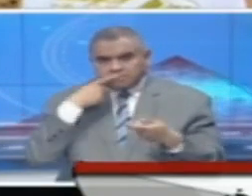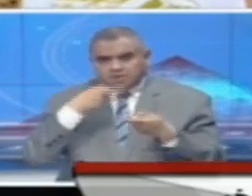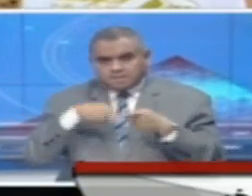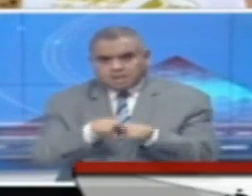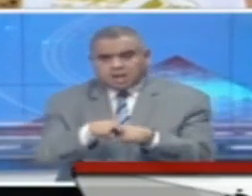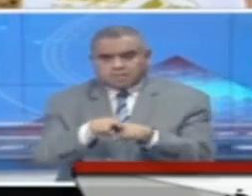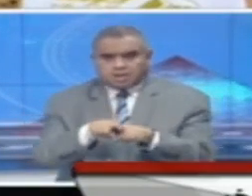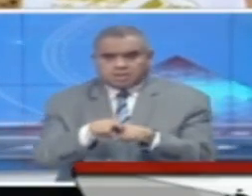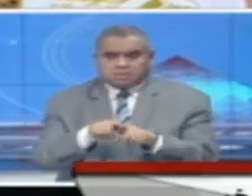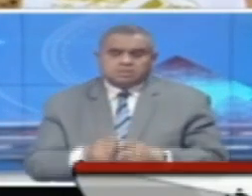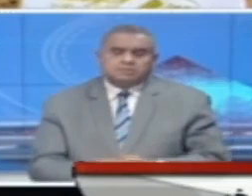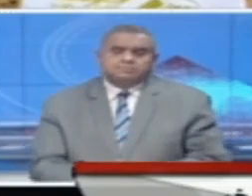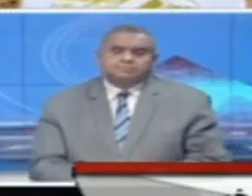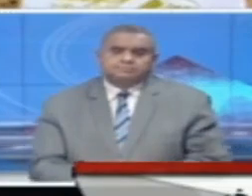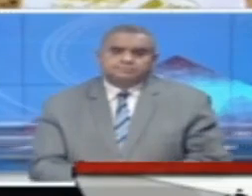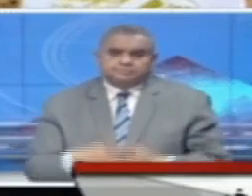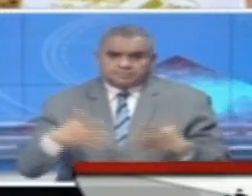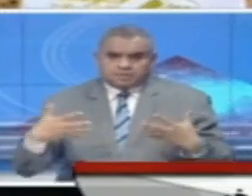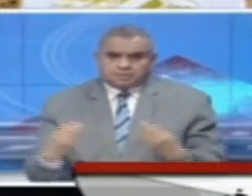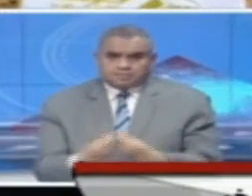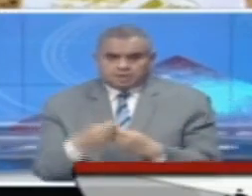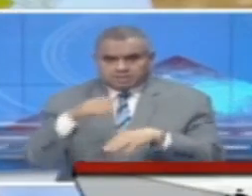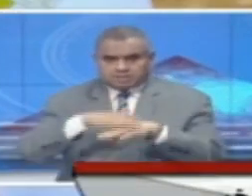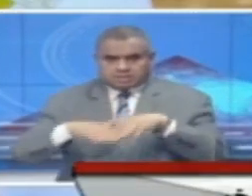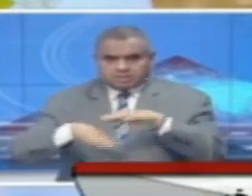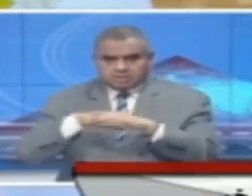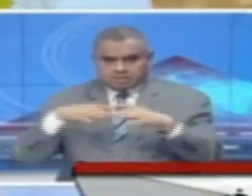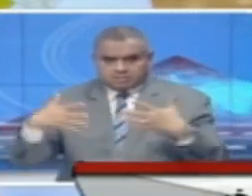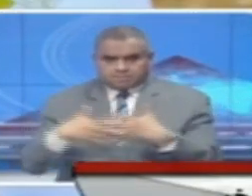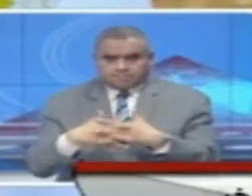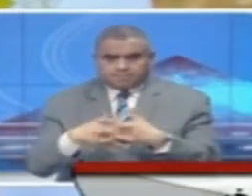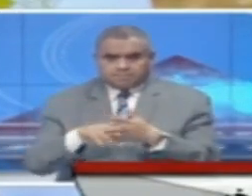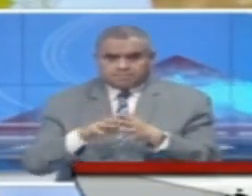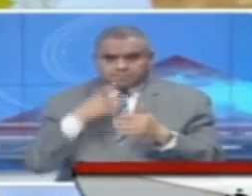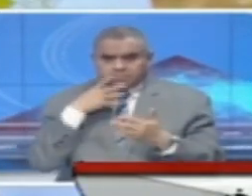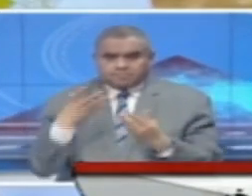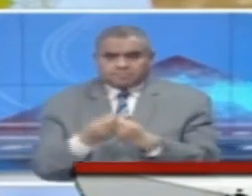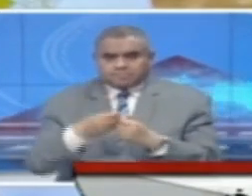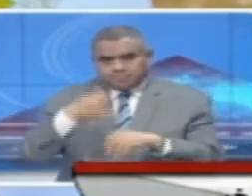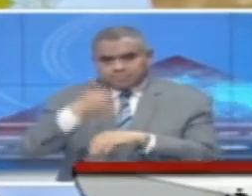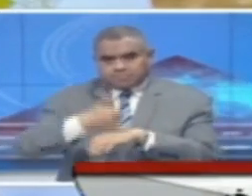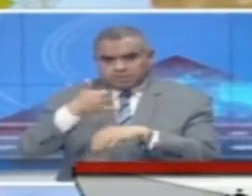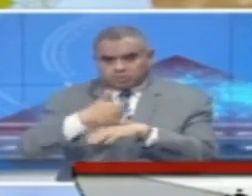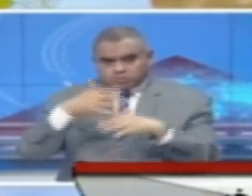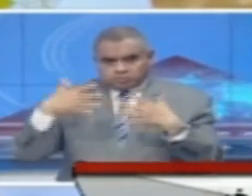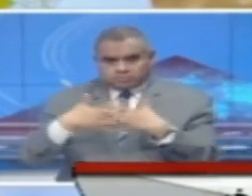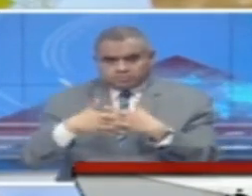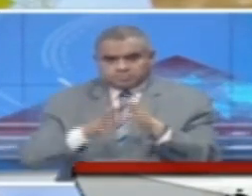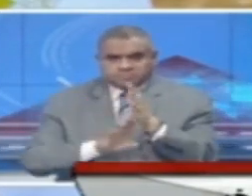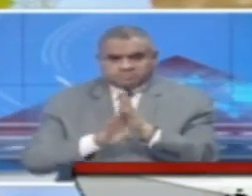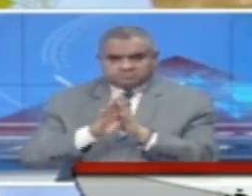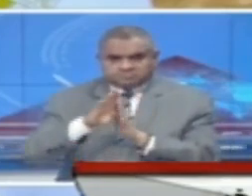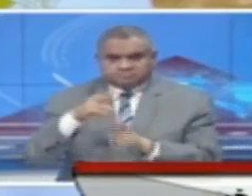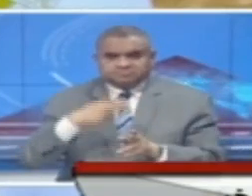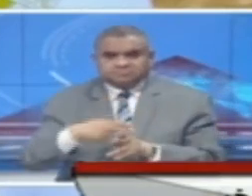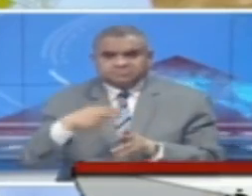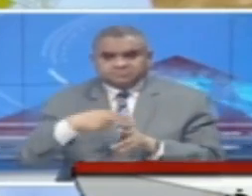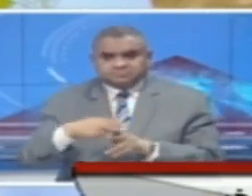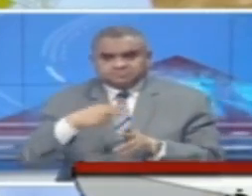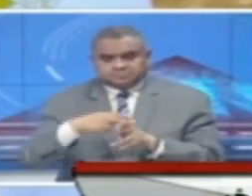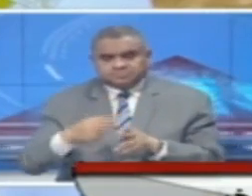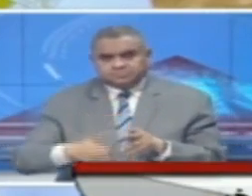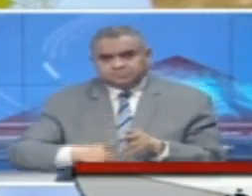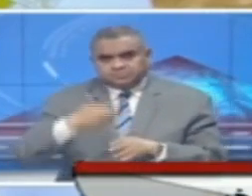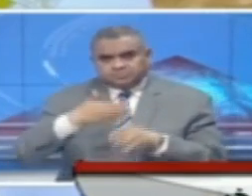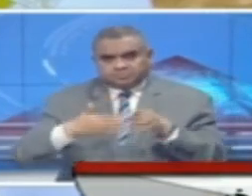بكتف ويدا بيد في إرساء قواعد وأسس متينة لمواصلة التقدم